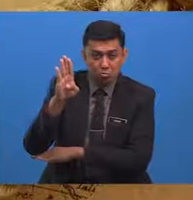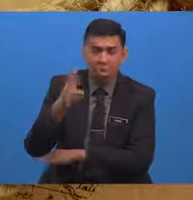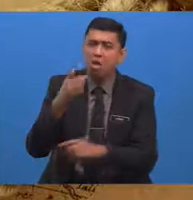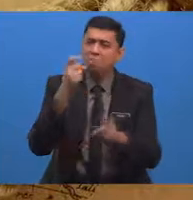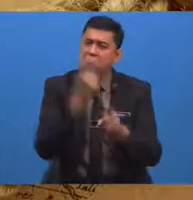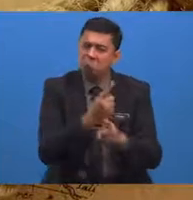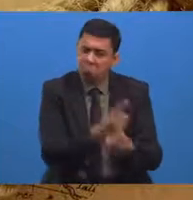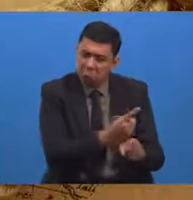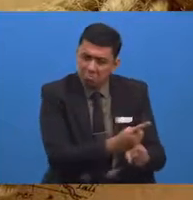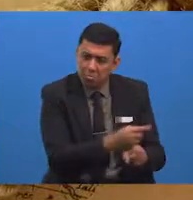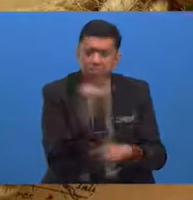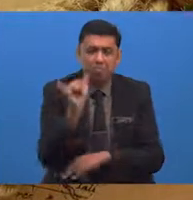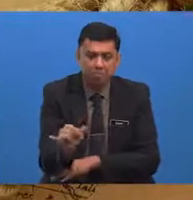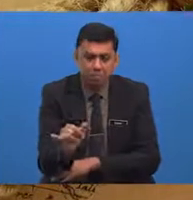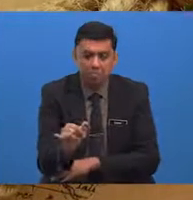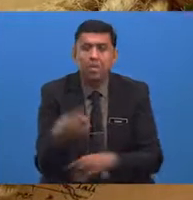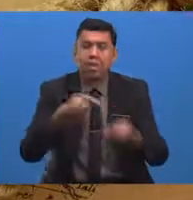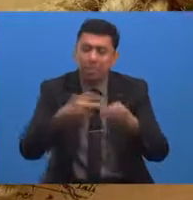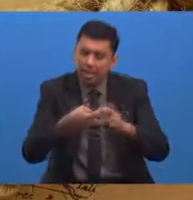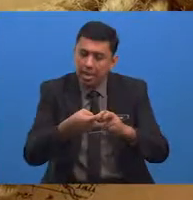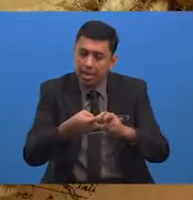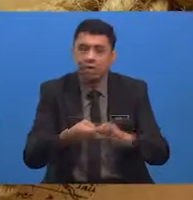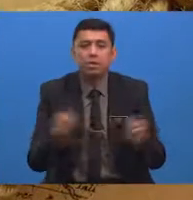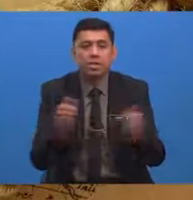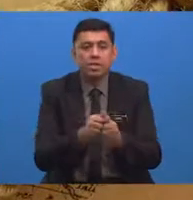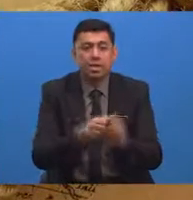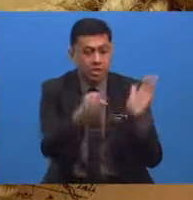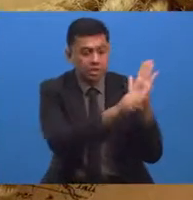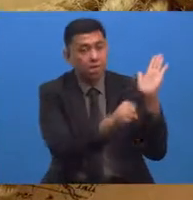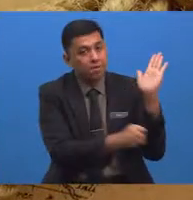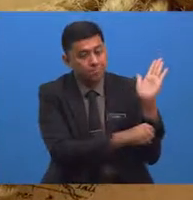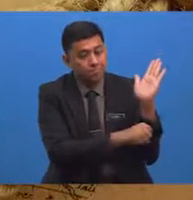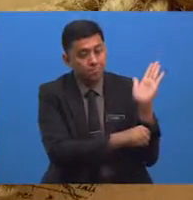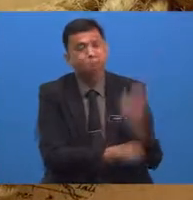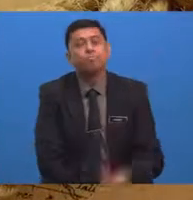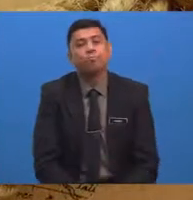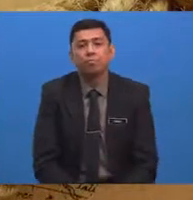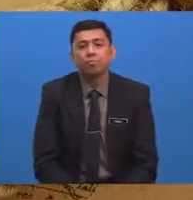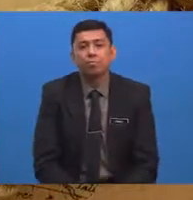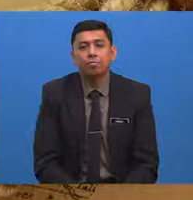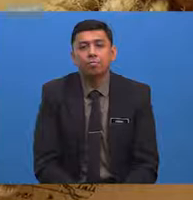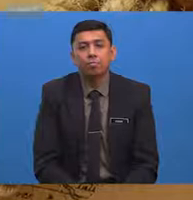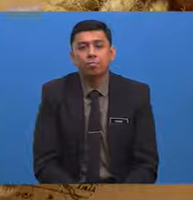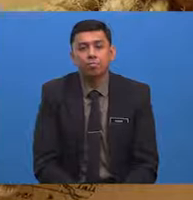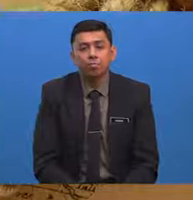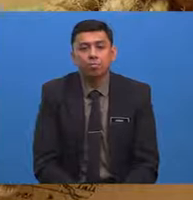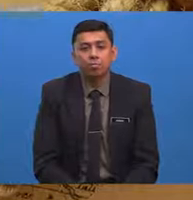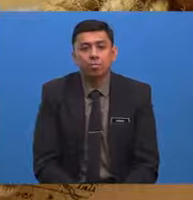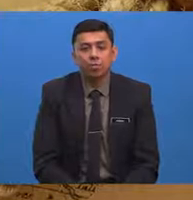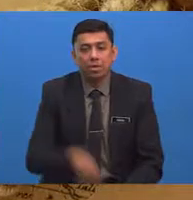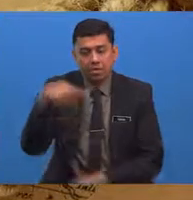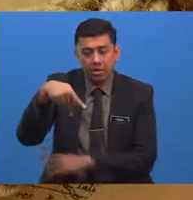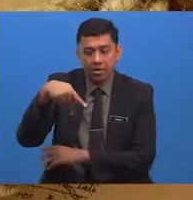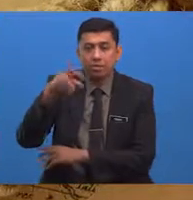bersetuju membantu menyelesaikan masalah di Sarawak dengan syarat. Syarat tersebut ialah Pangeran Raja